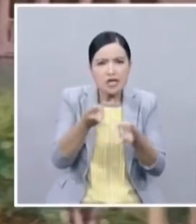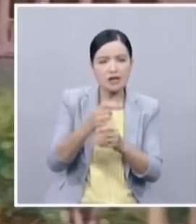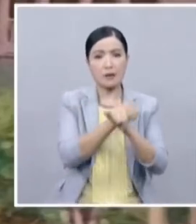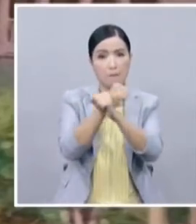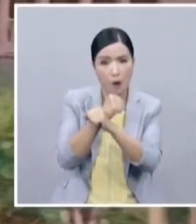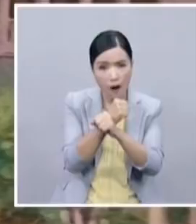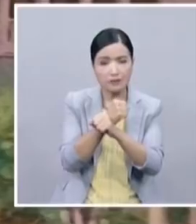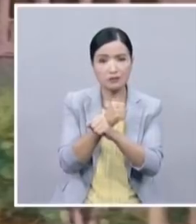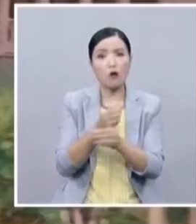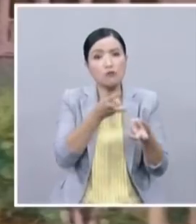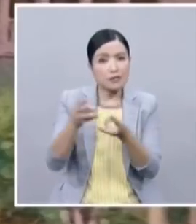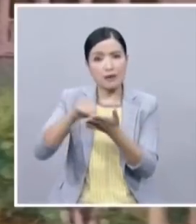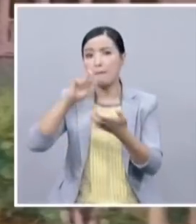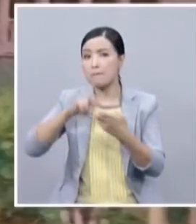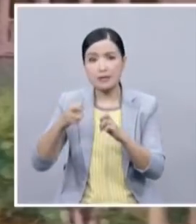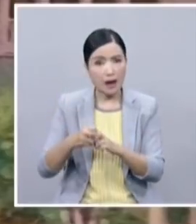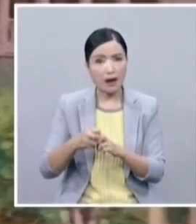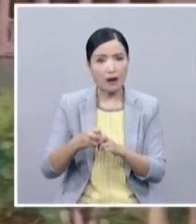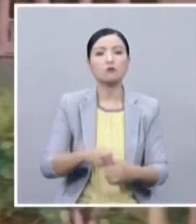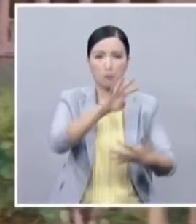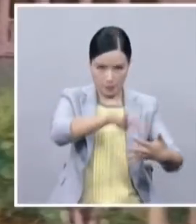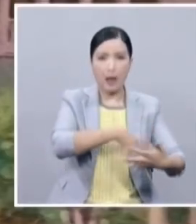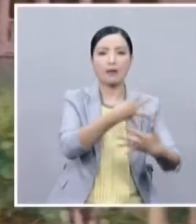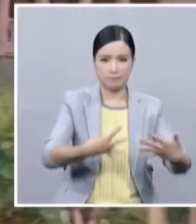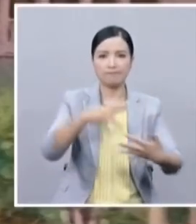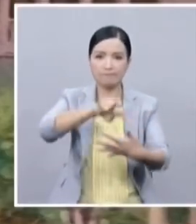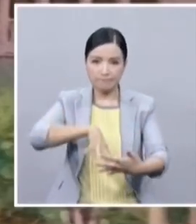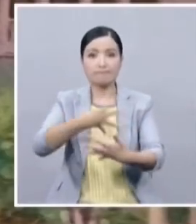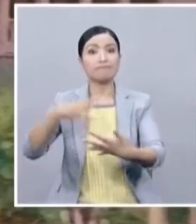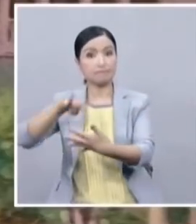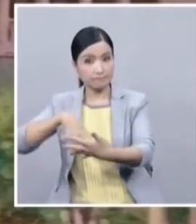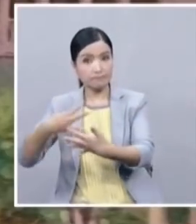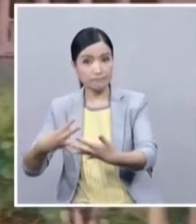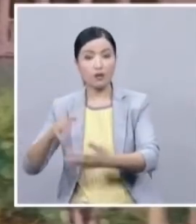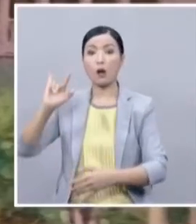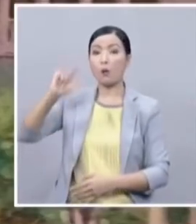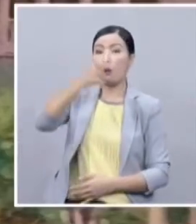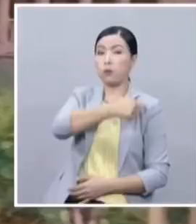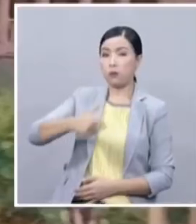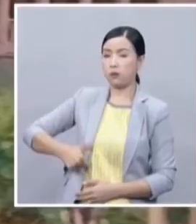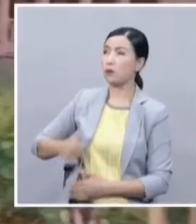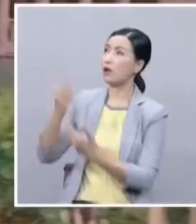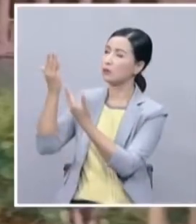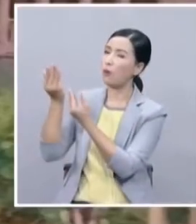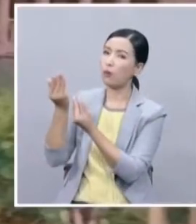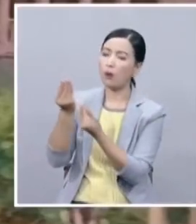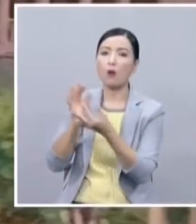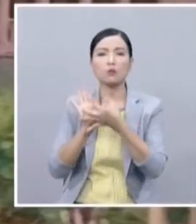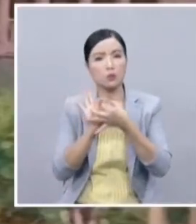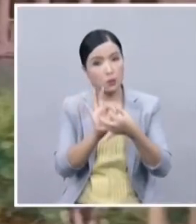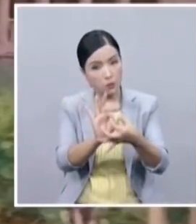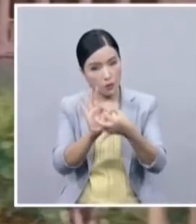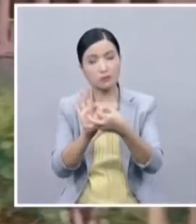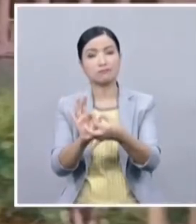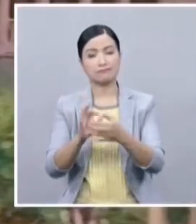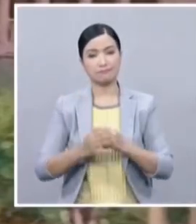านะครับเมื่อเกิดเหตุการณ์ขึ้นจริงอันนี้ก็สมเด็จพระหัวก็ส่งมาตรฐานความห่วงใยมานะครับอย่